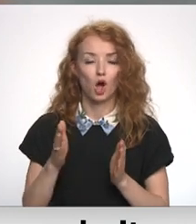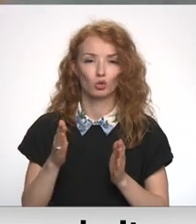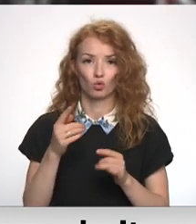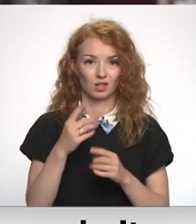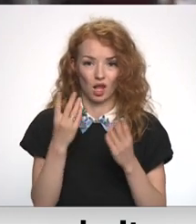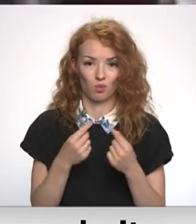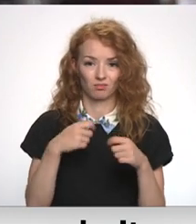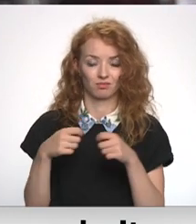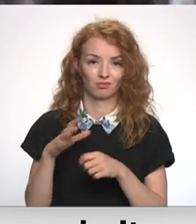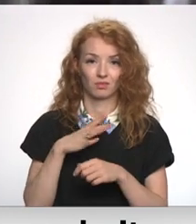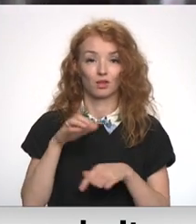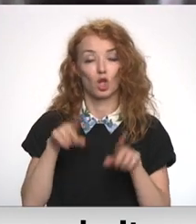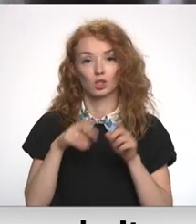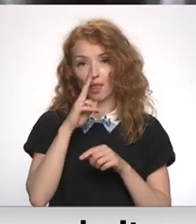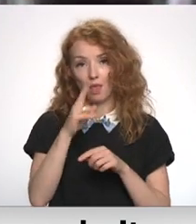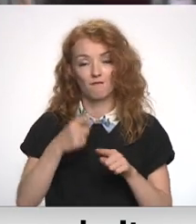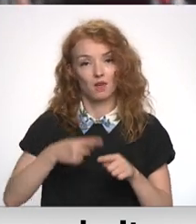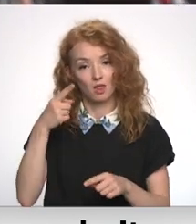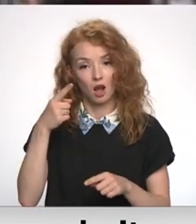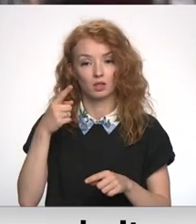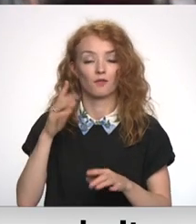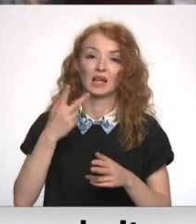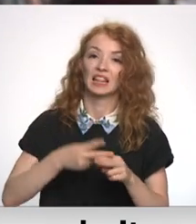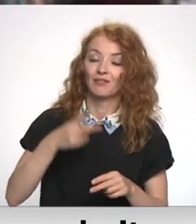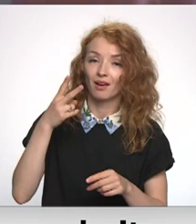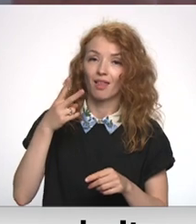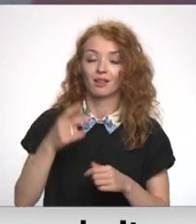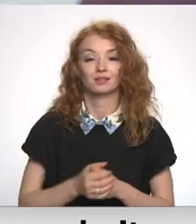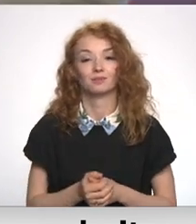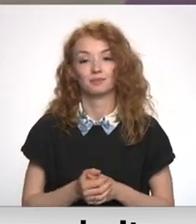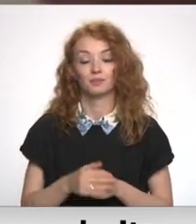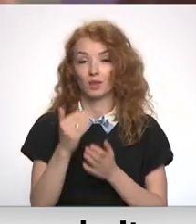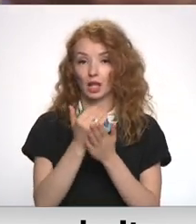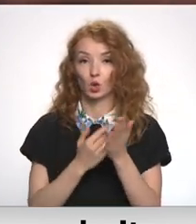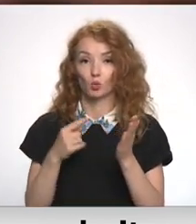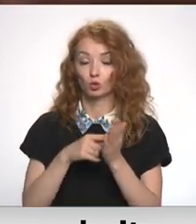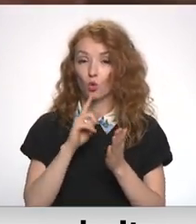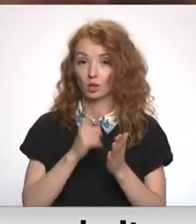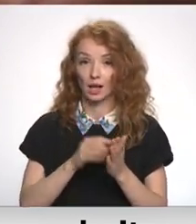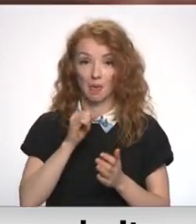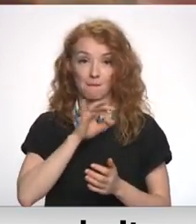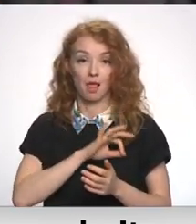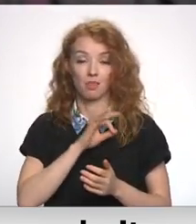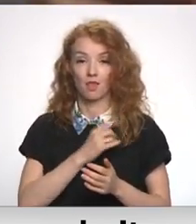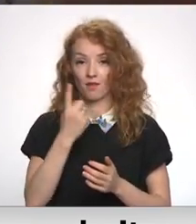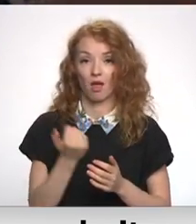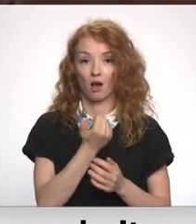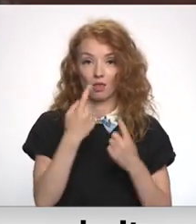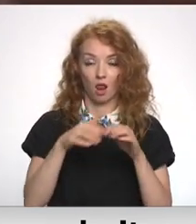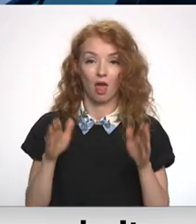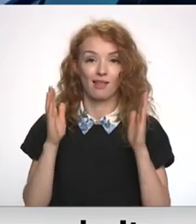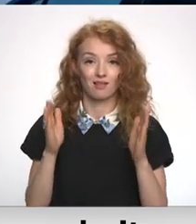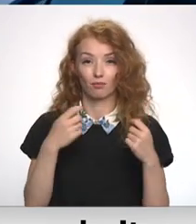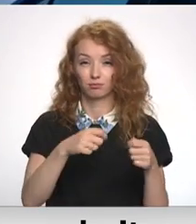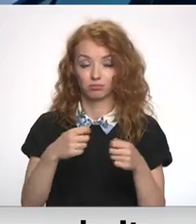tirgojām. Nedēļā reizi vai... Divas reizes. Likums nosaka, ja peļņa gada laikā no šāda veida